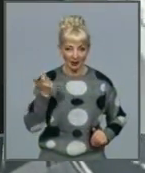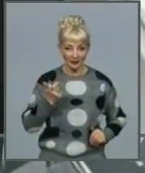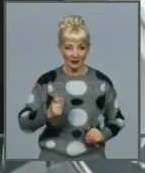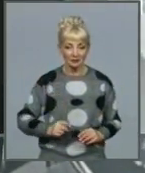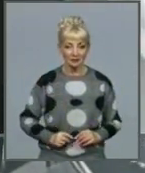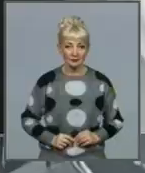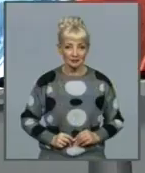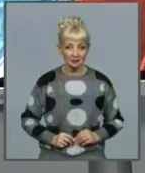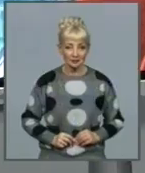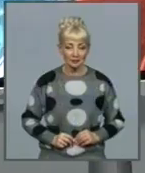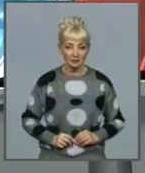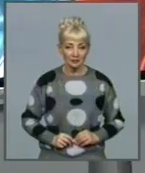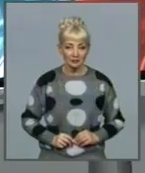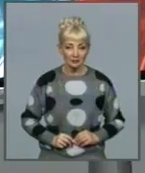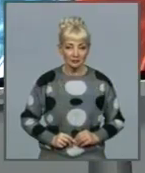Харківські Звісті.